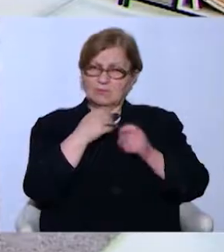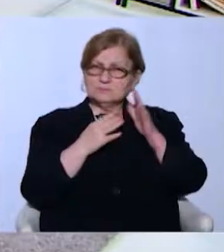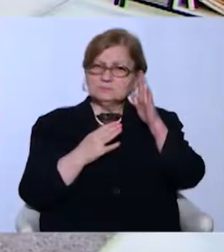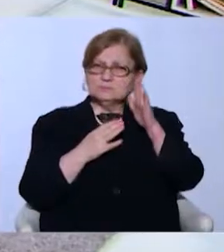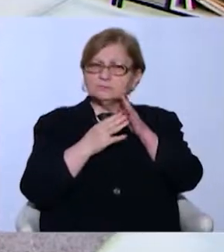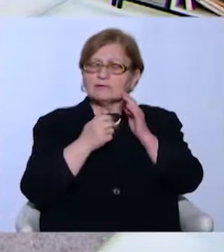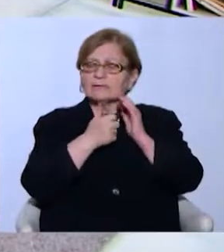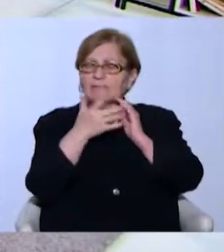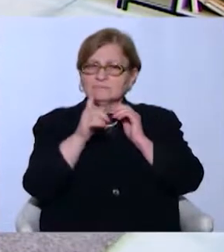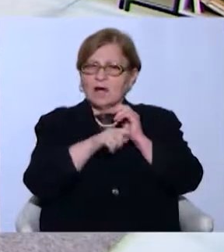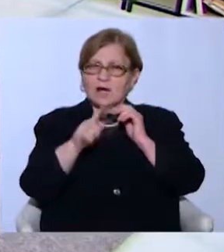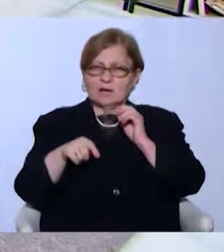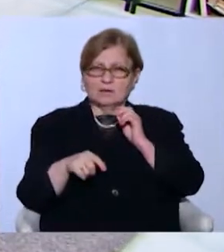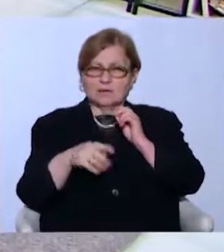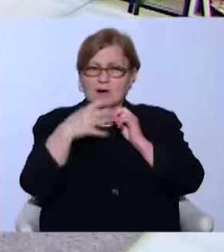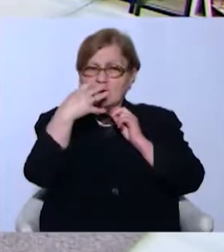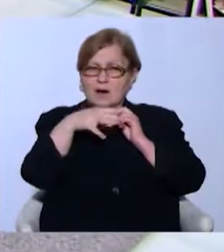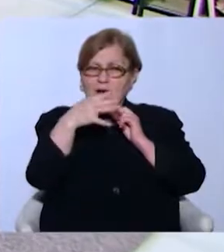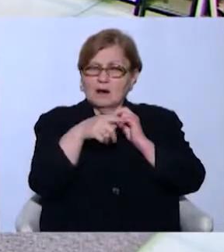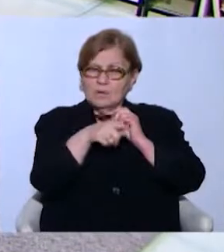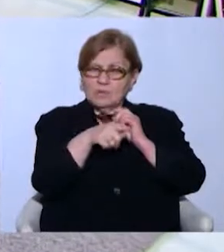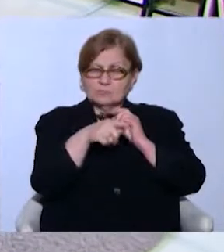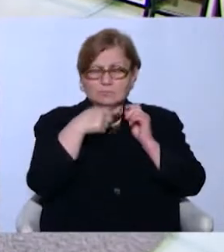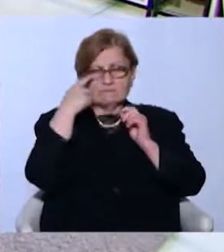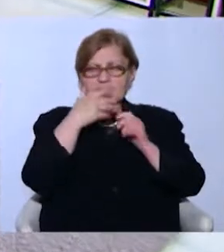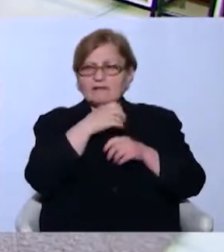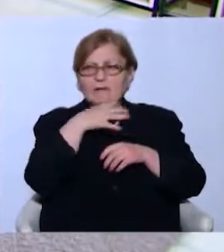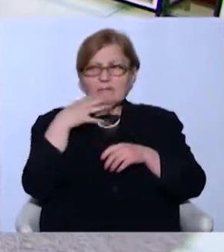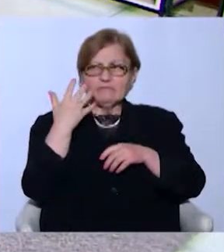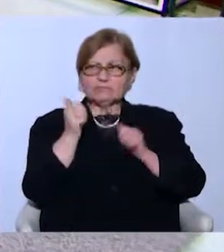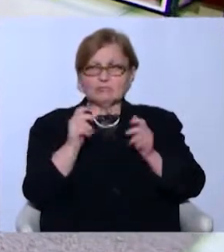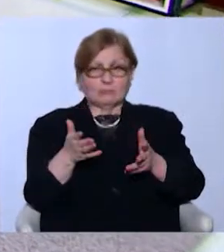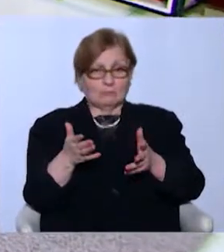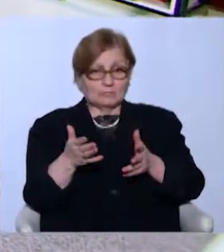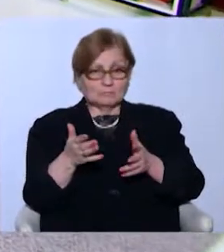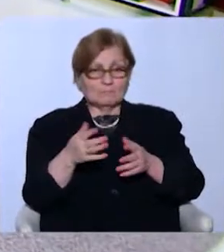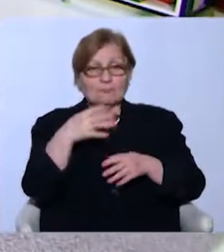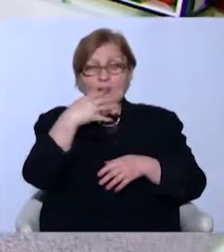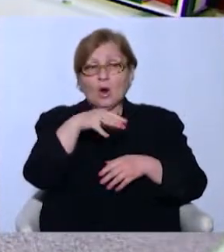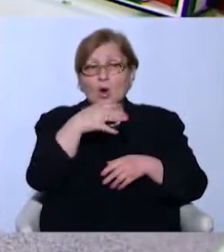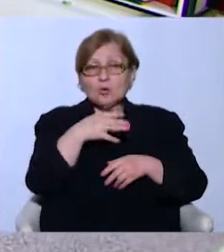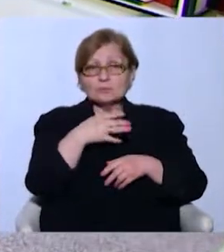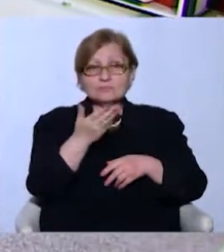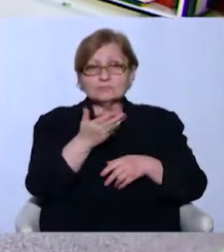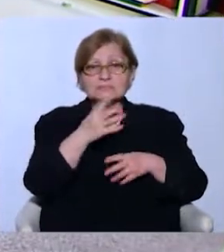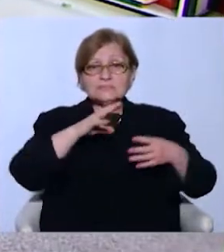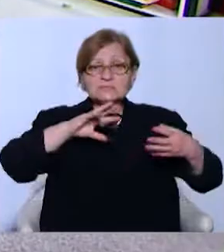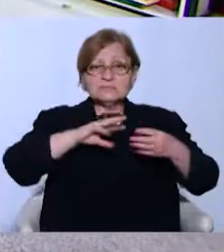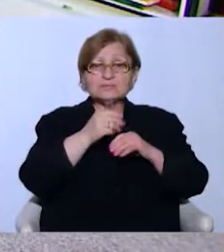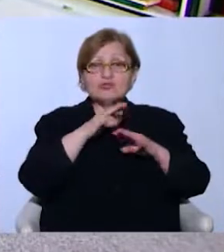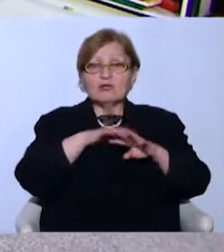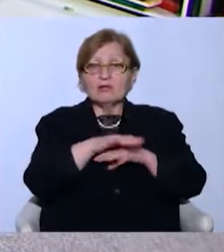აბა ნახოთ. 40 ახლა მე ვიტყვი. რა არის რისი ჯერადია? 40